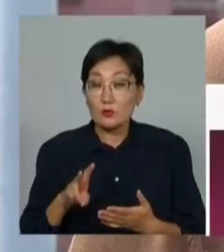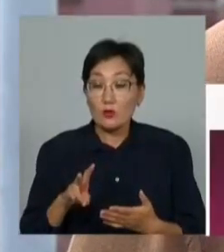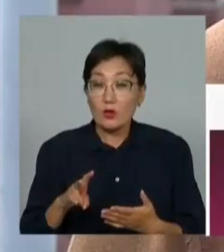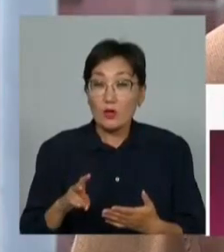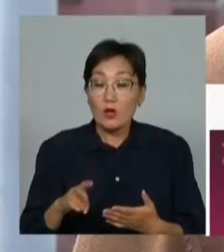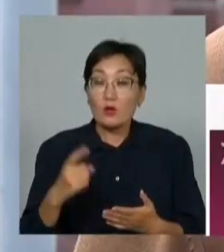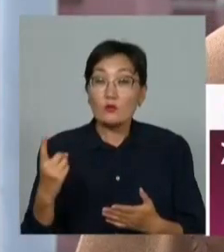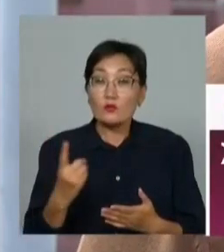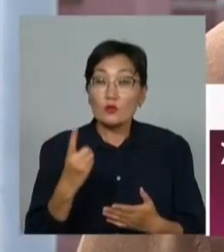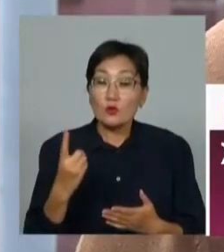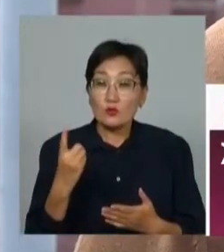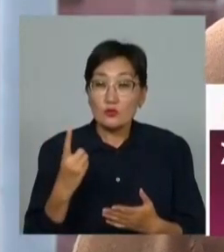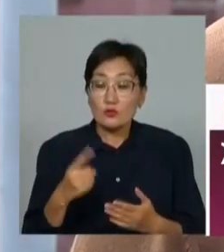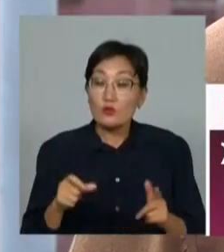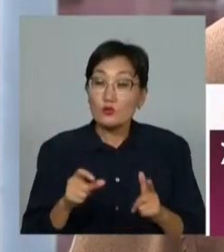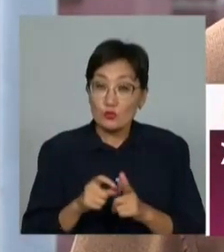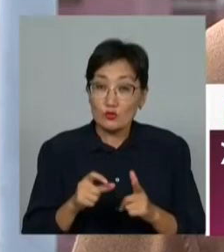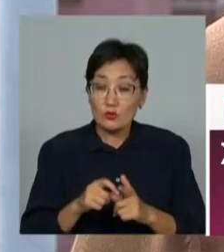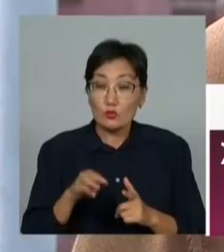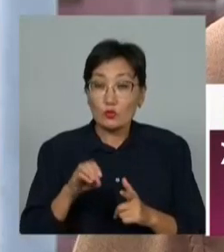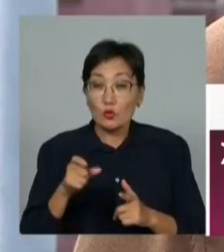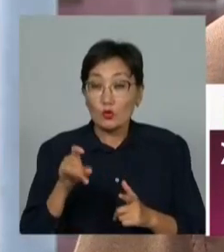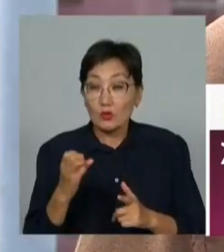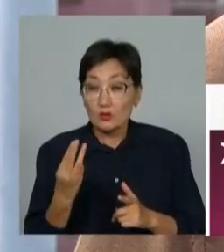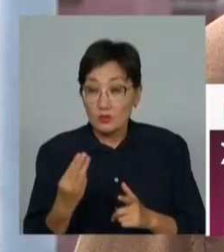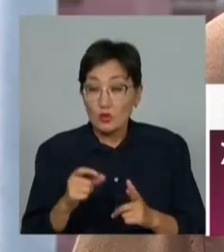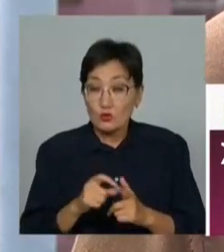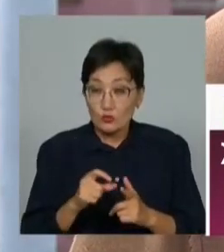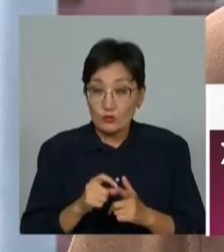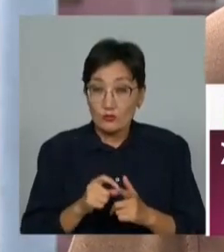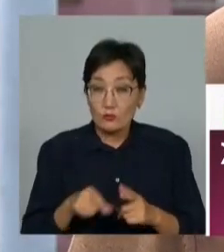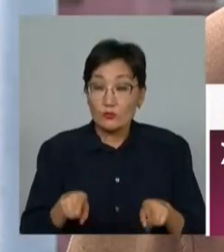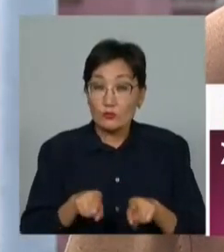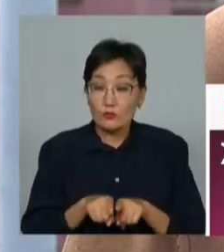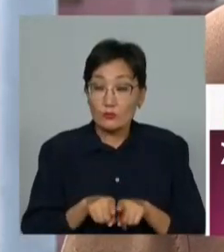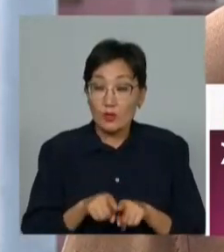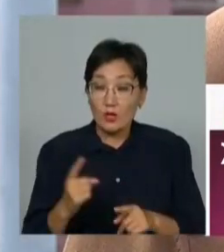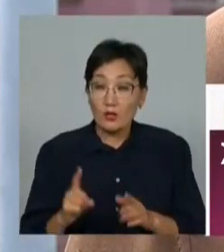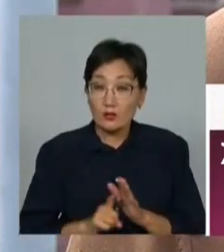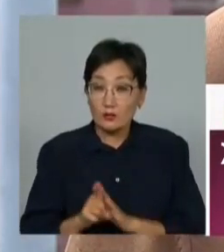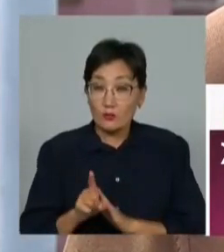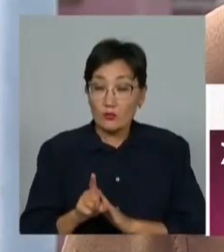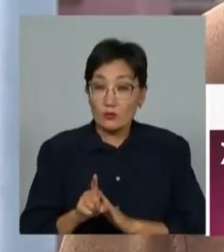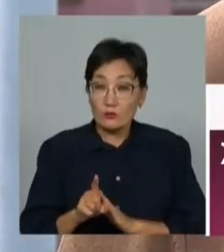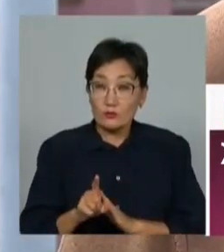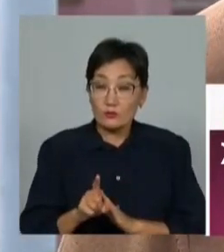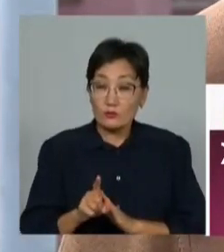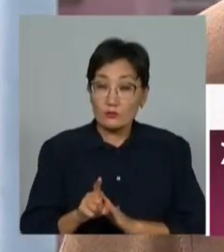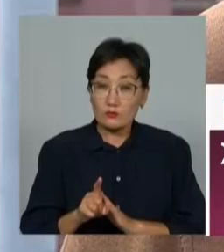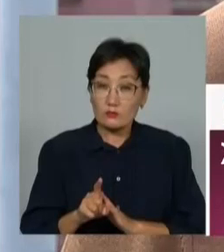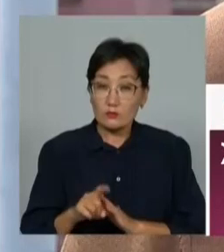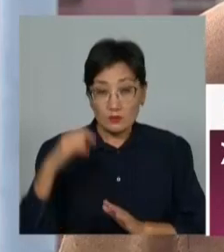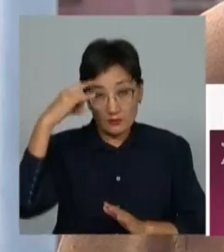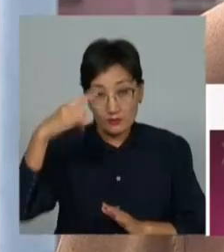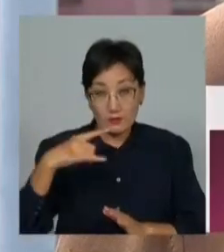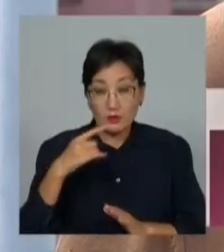мына тұңғыш деген сөздің өзі қатар жүреді. Олай болатын себебі, мысалы, алғаш енді мына осы